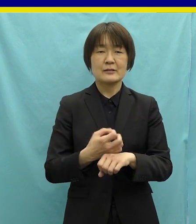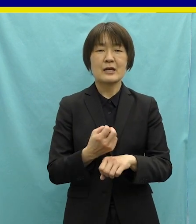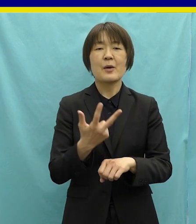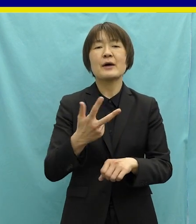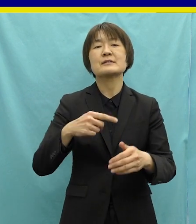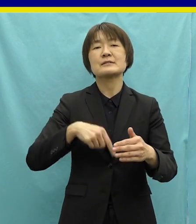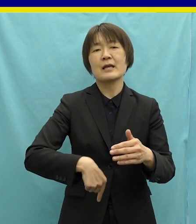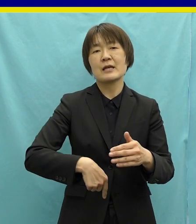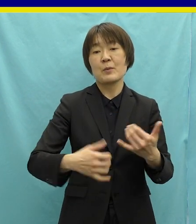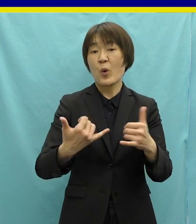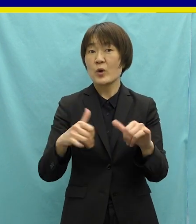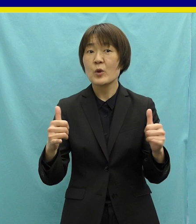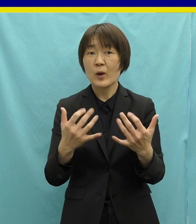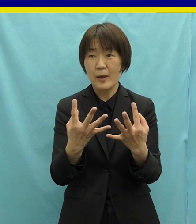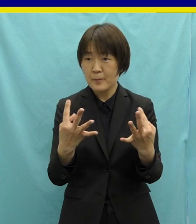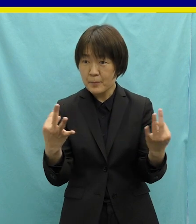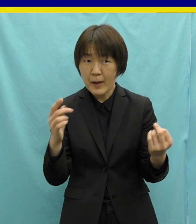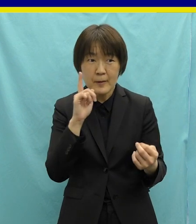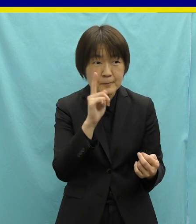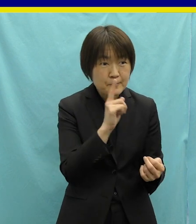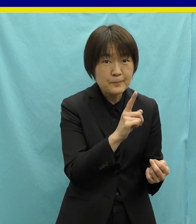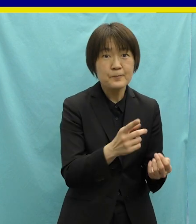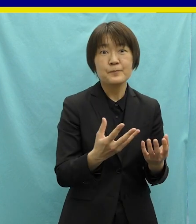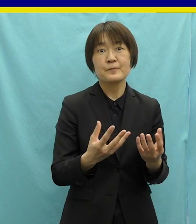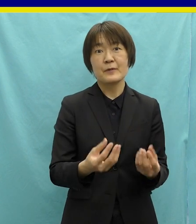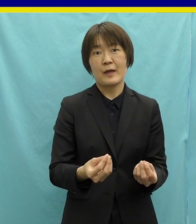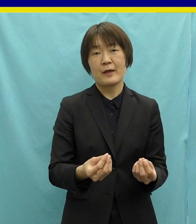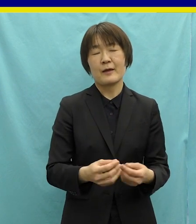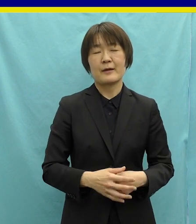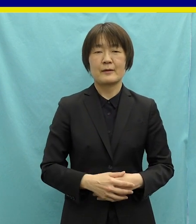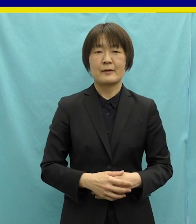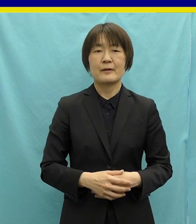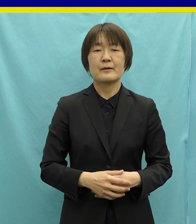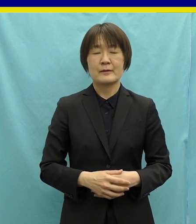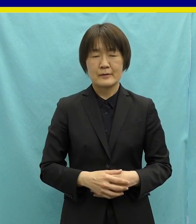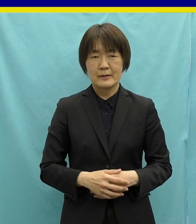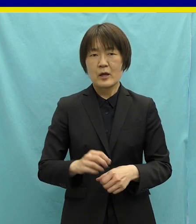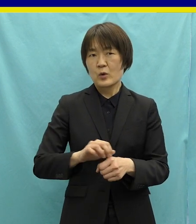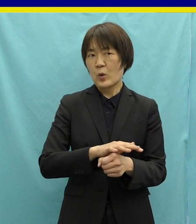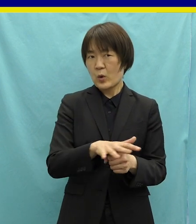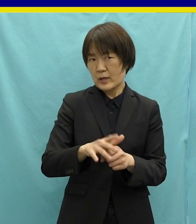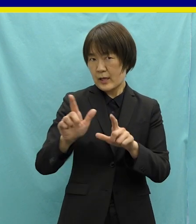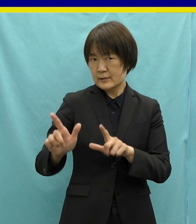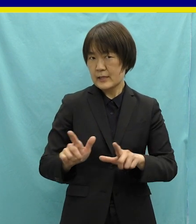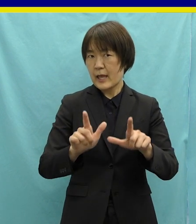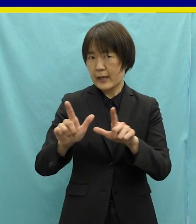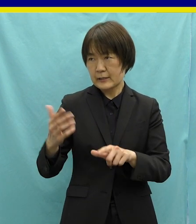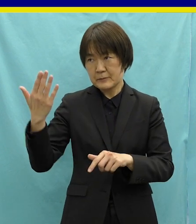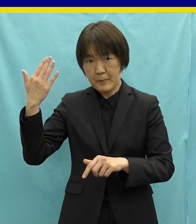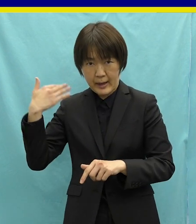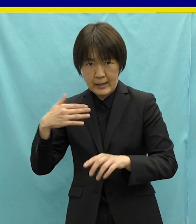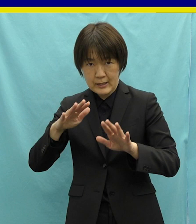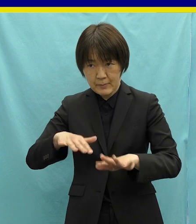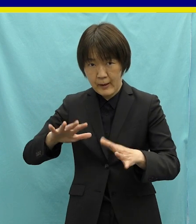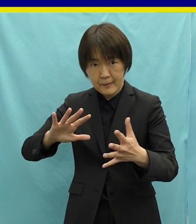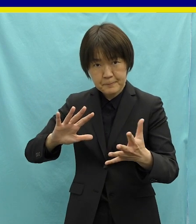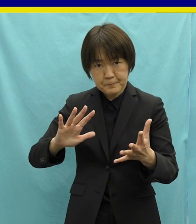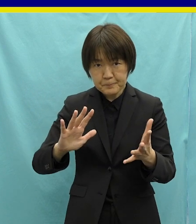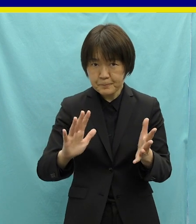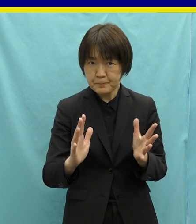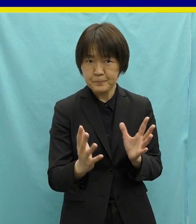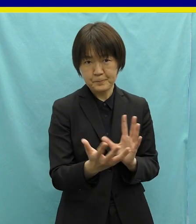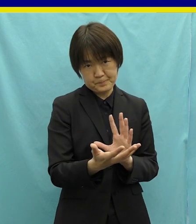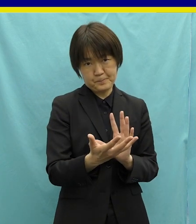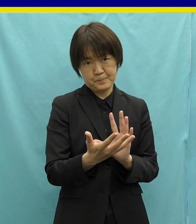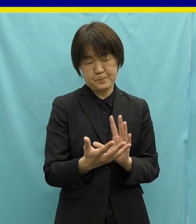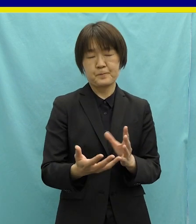活発な人の動きが見られ、新型コロナウイルスへの対応については一律の行動制限